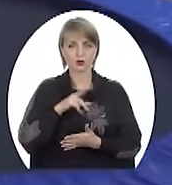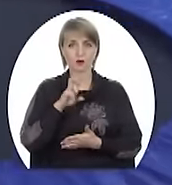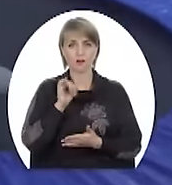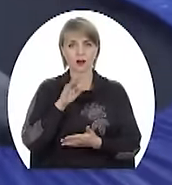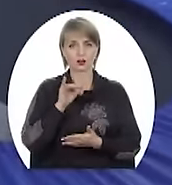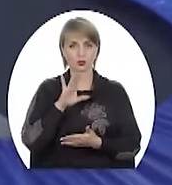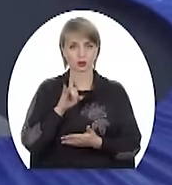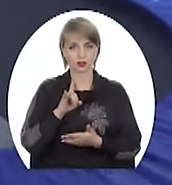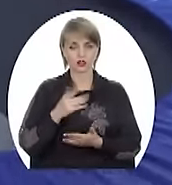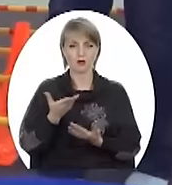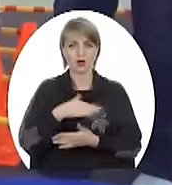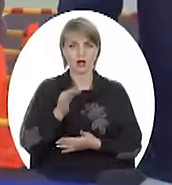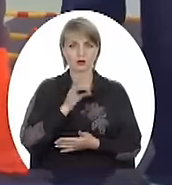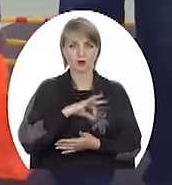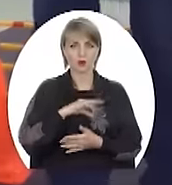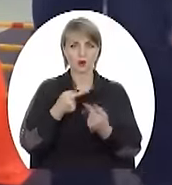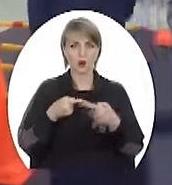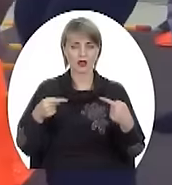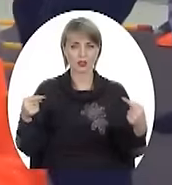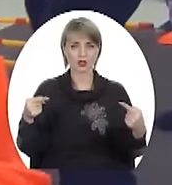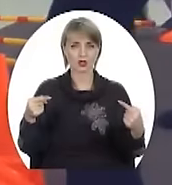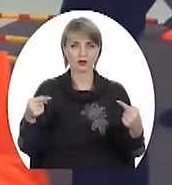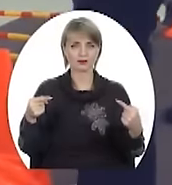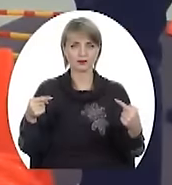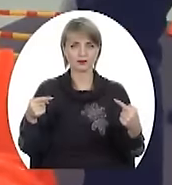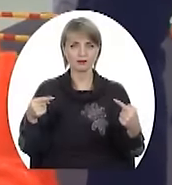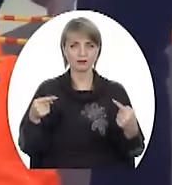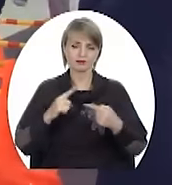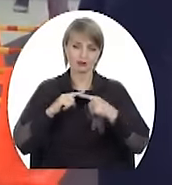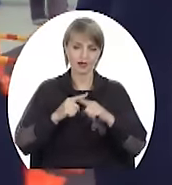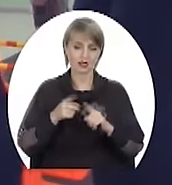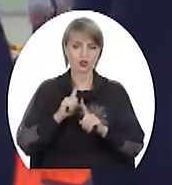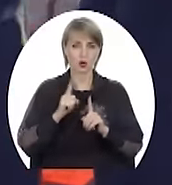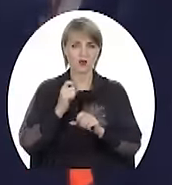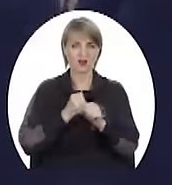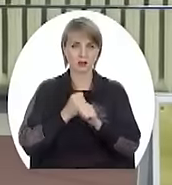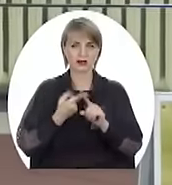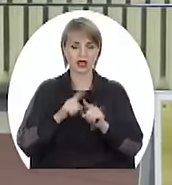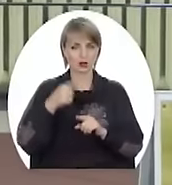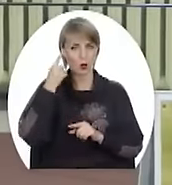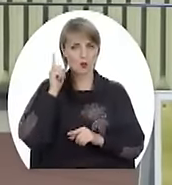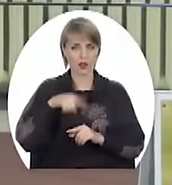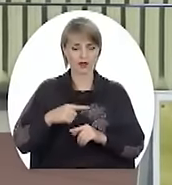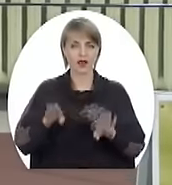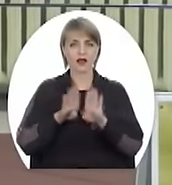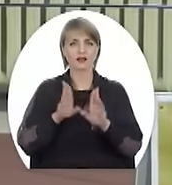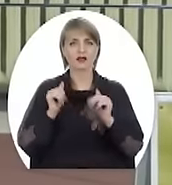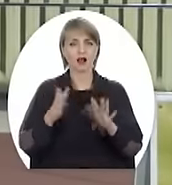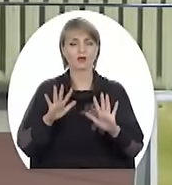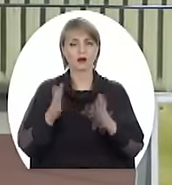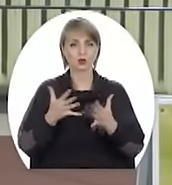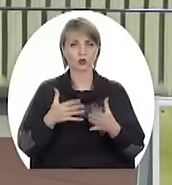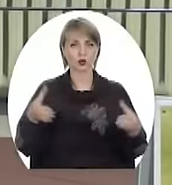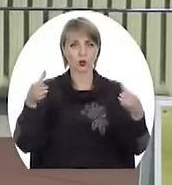используем батуты, мы используем различные снаряды, чтобы выработать это умение. Так как у